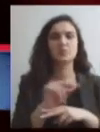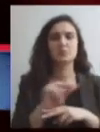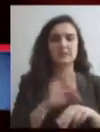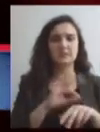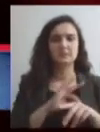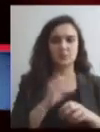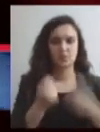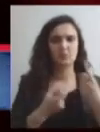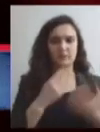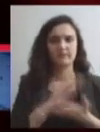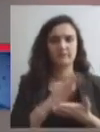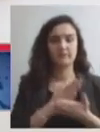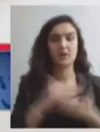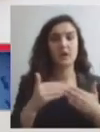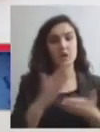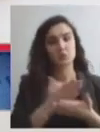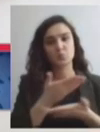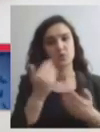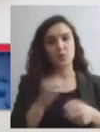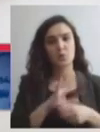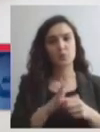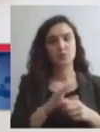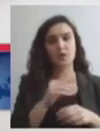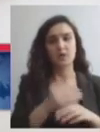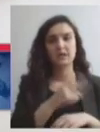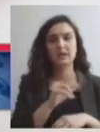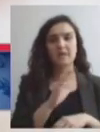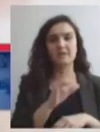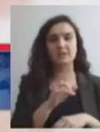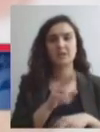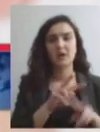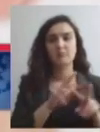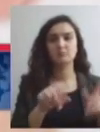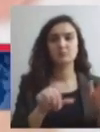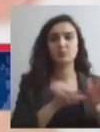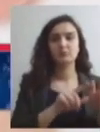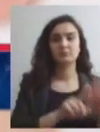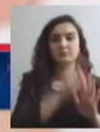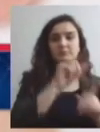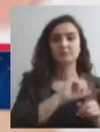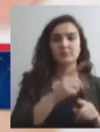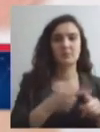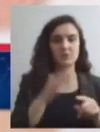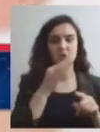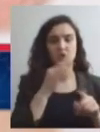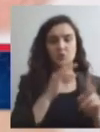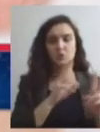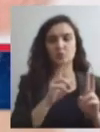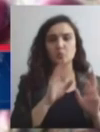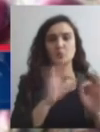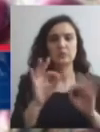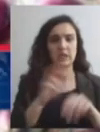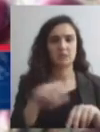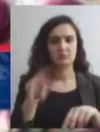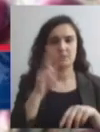ხდება. არის თუ არა ახალი კორონავირუსი ბავშვებში კავასაკის სინდრომის მაპროვოცირებელი ფაქტორი, ამაზე ჯერ ზუსტი პასუხი ექიმებს არ აქვთ.